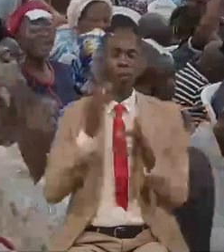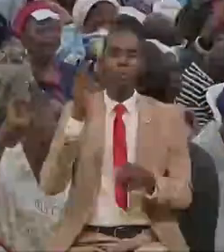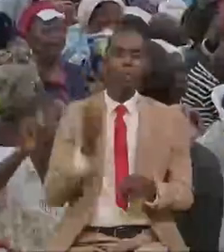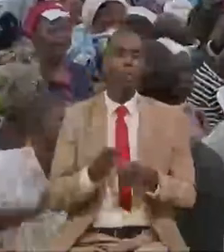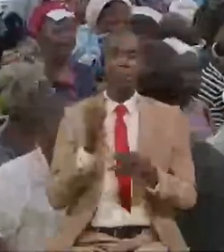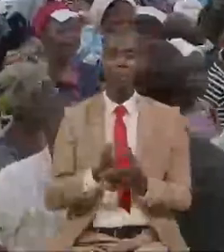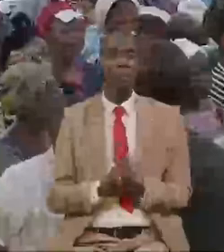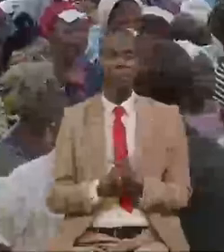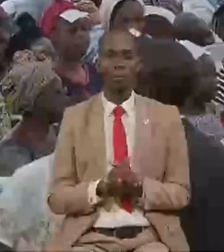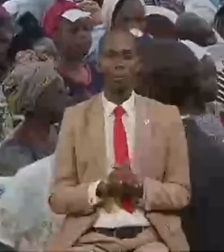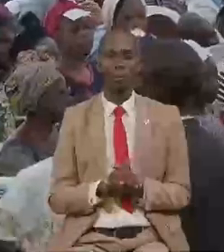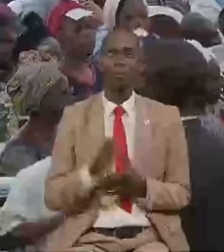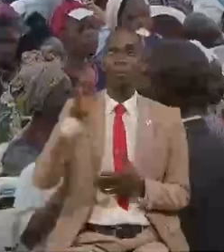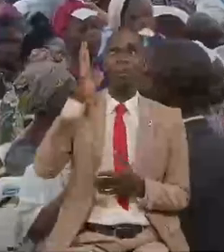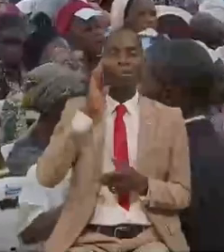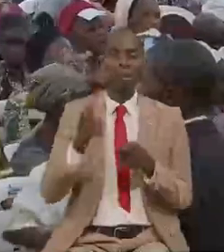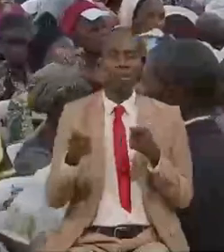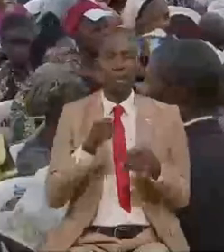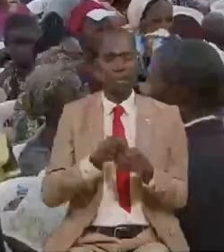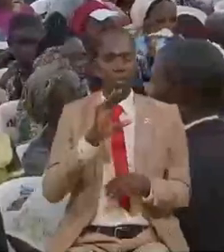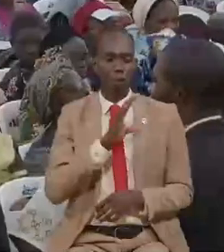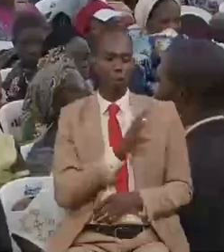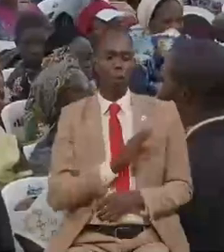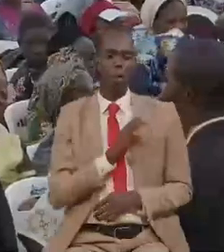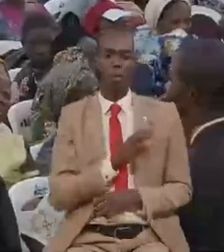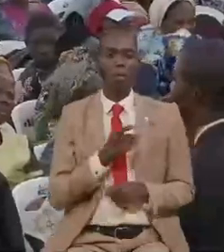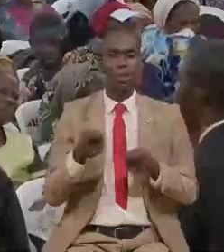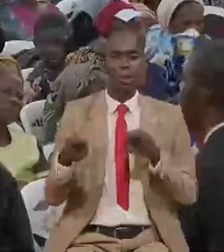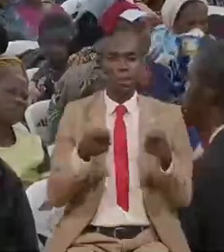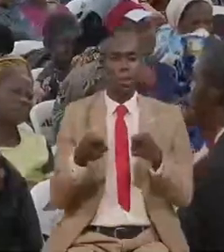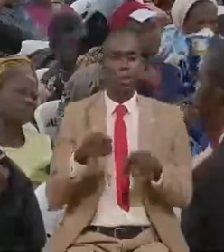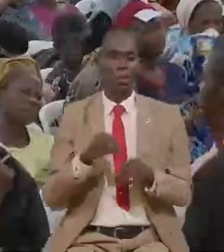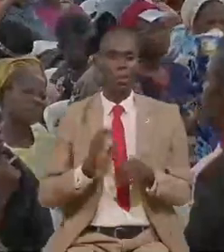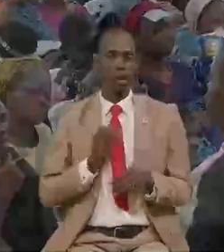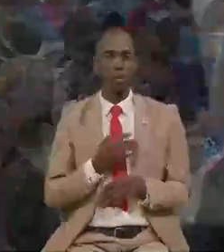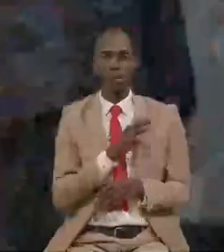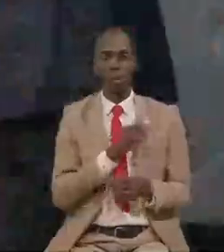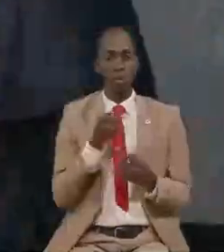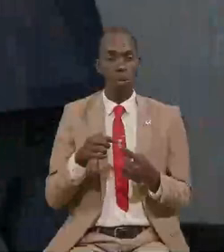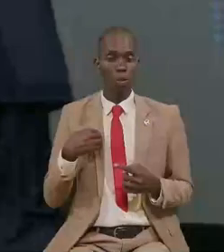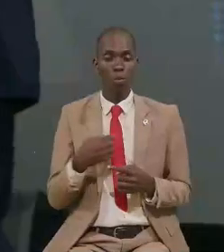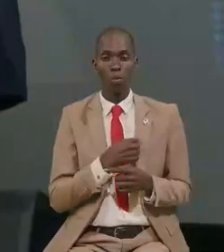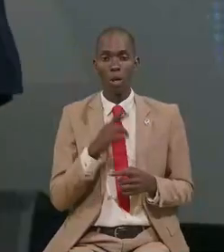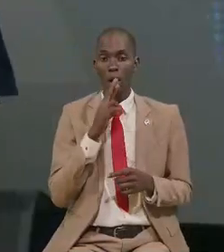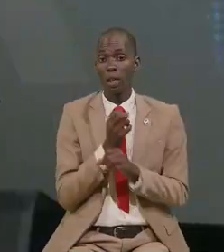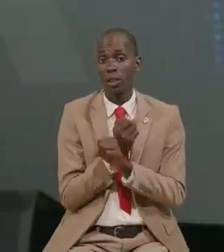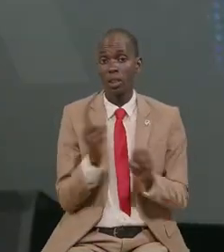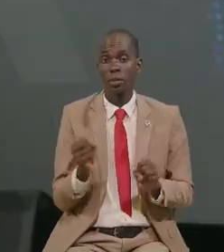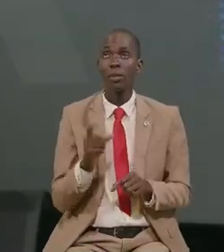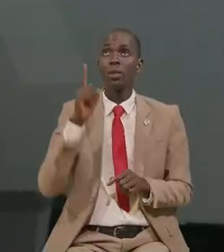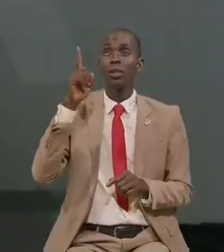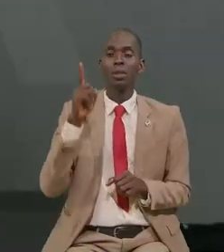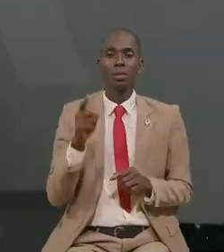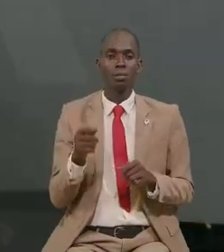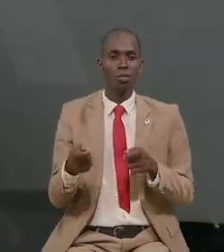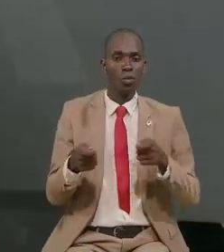Jésus. Il règnera dans ton caractère. Il règne dans notre caractère. Quand nous sommes nés de nouveau, il contrôle,